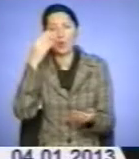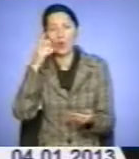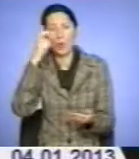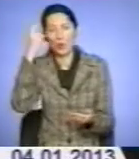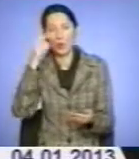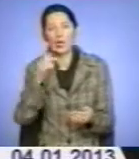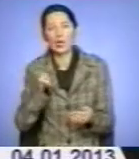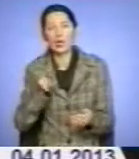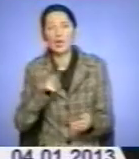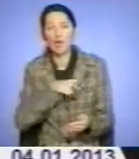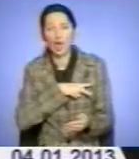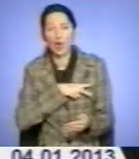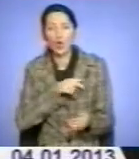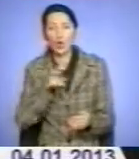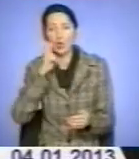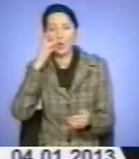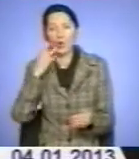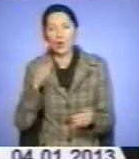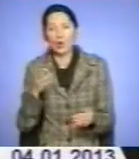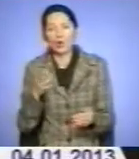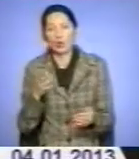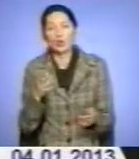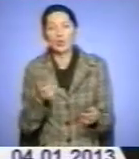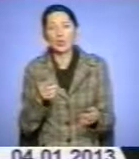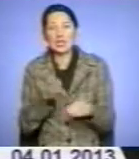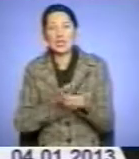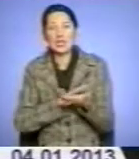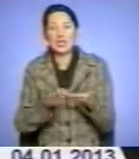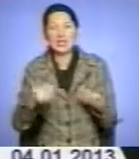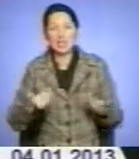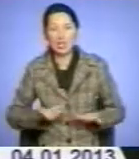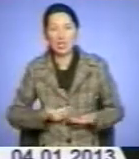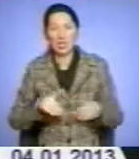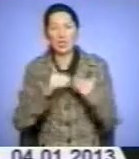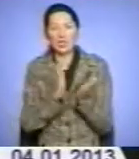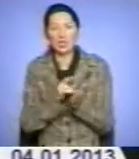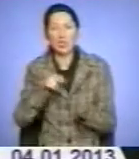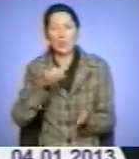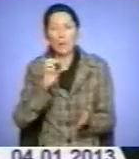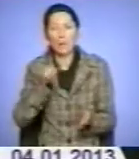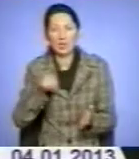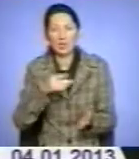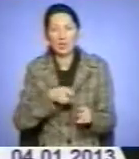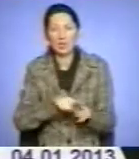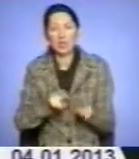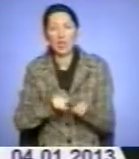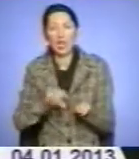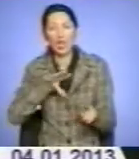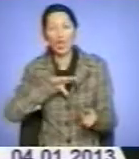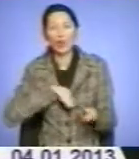за богоугодне чисте життя. І взагалі піст – це таке духовне явище,